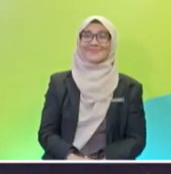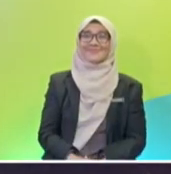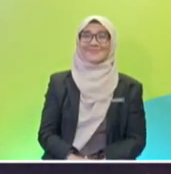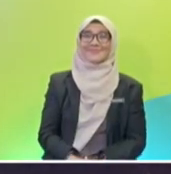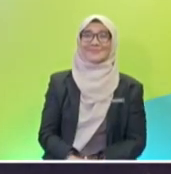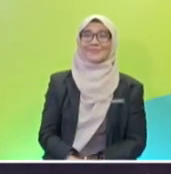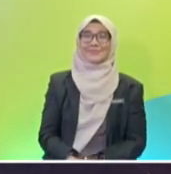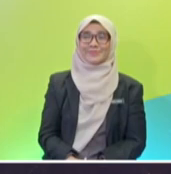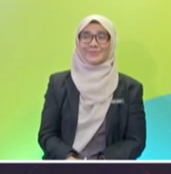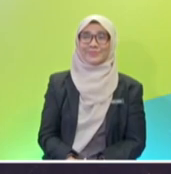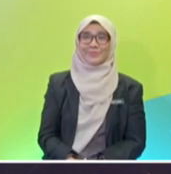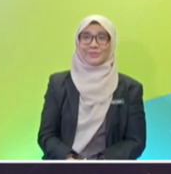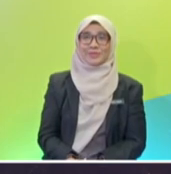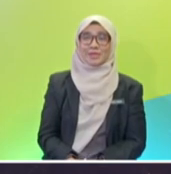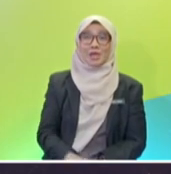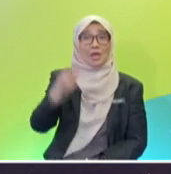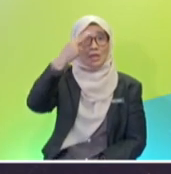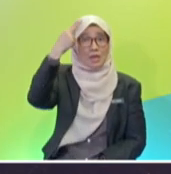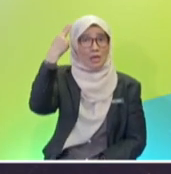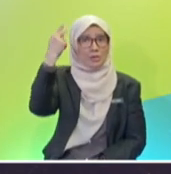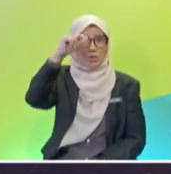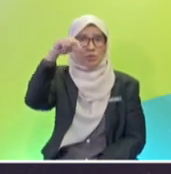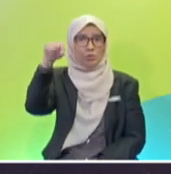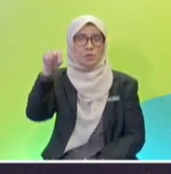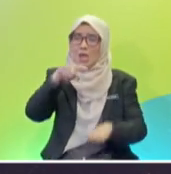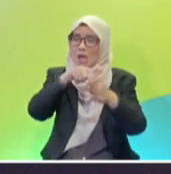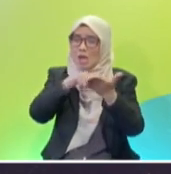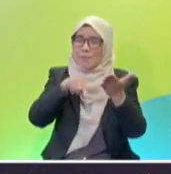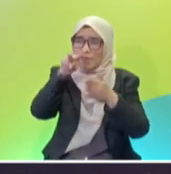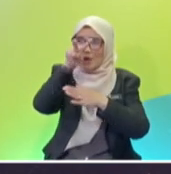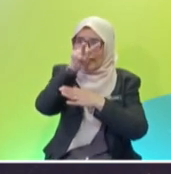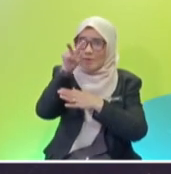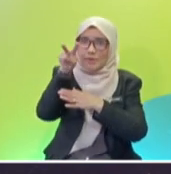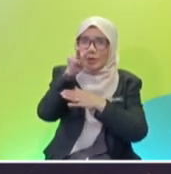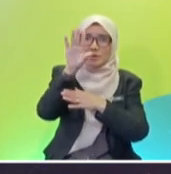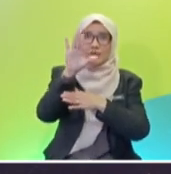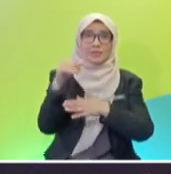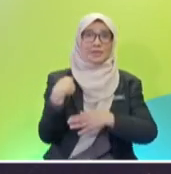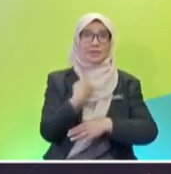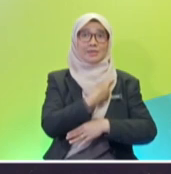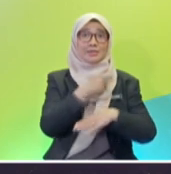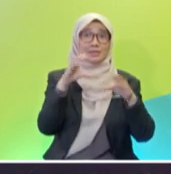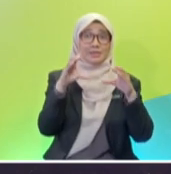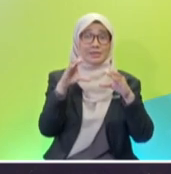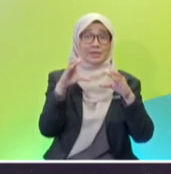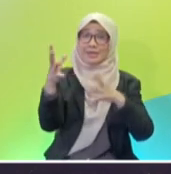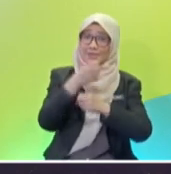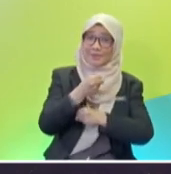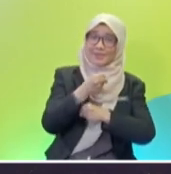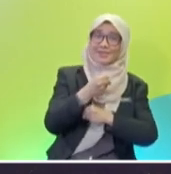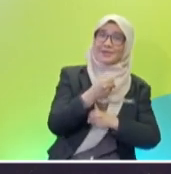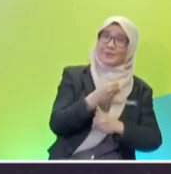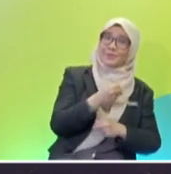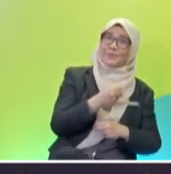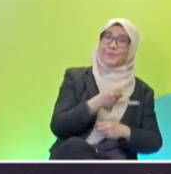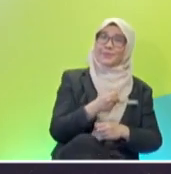baik. Hanif boleh bantu saya catatkan apa pemerhatian yang kita dapat? Baik, pemerhatian saya tadi, cikgu, ketika kita